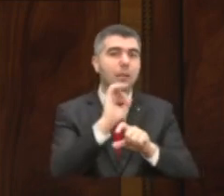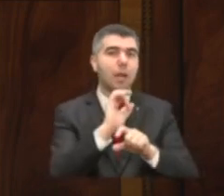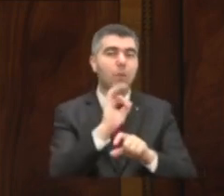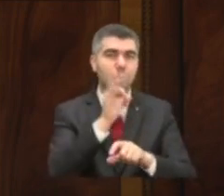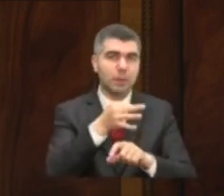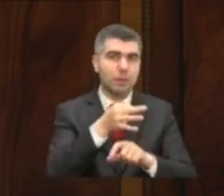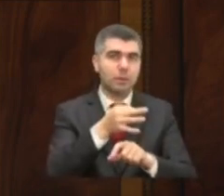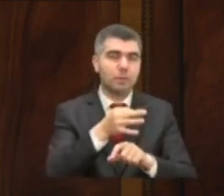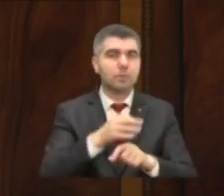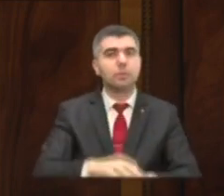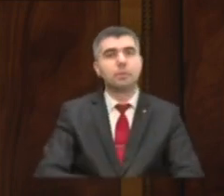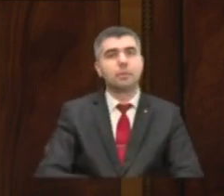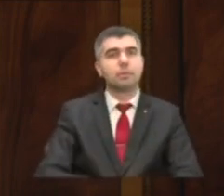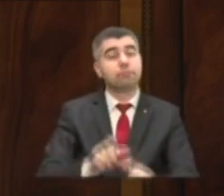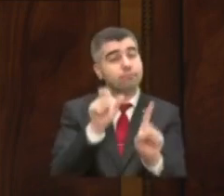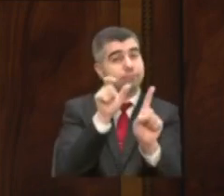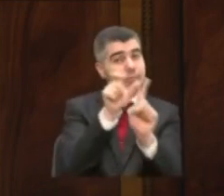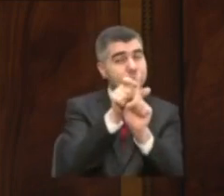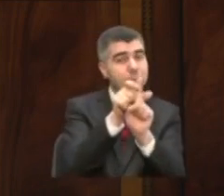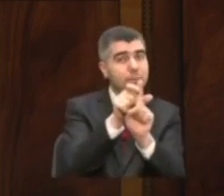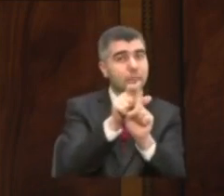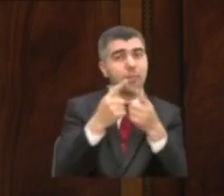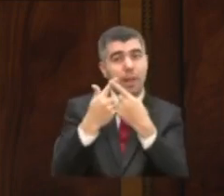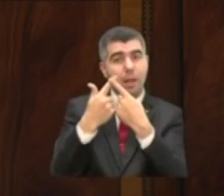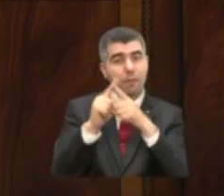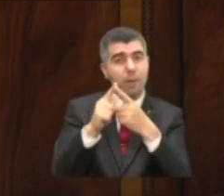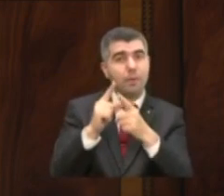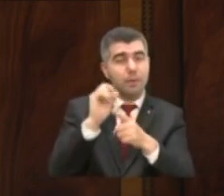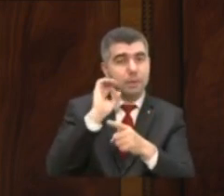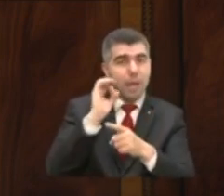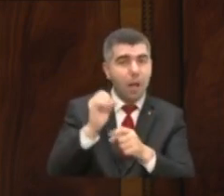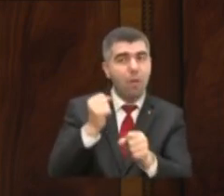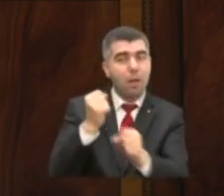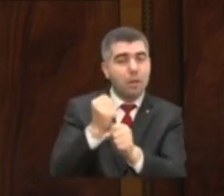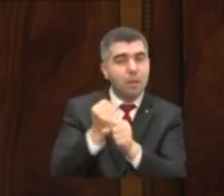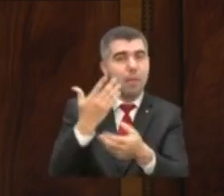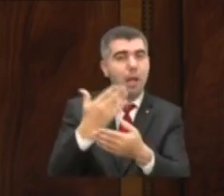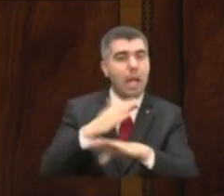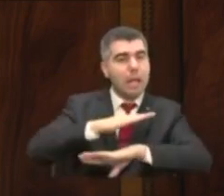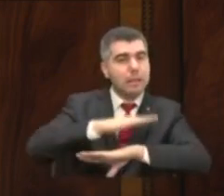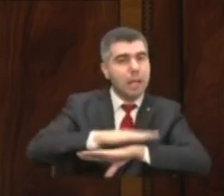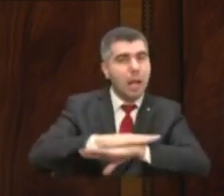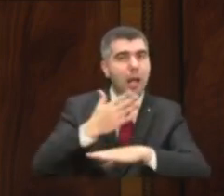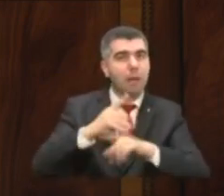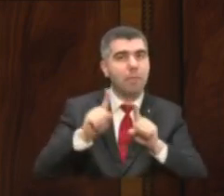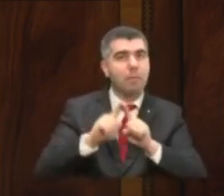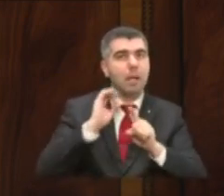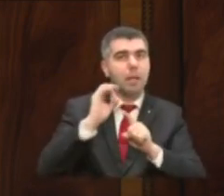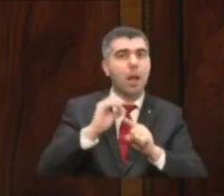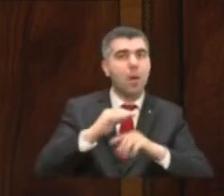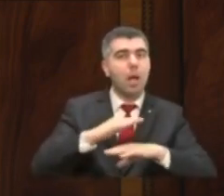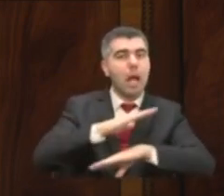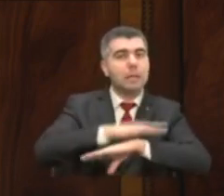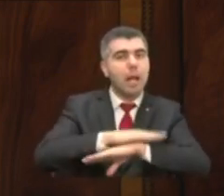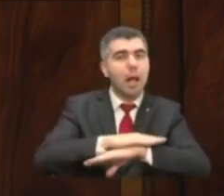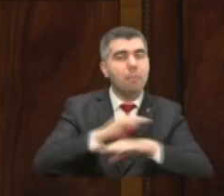كلنا نحميوها عن طريق حماية المؤسسات وسير المؤسسات واحترام رؤساء هذه المؤسسات، الاحترام